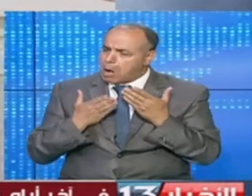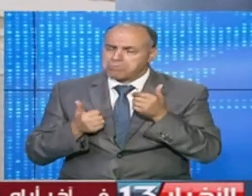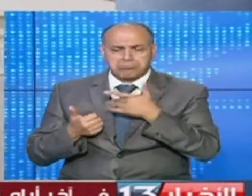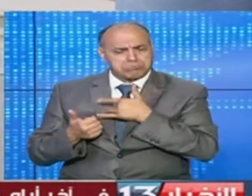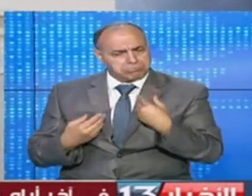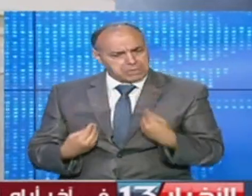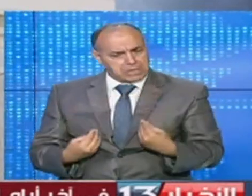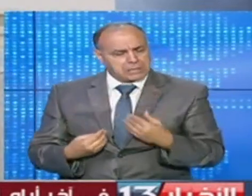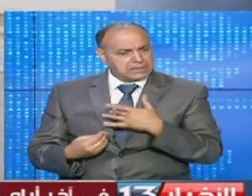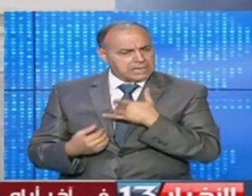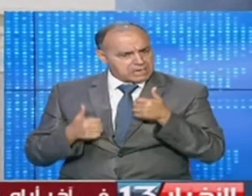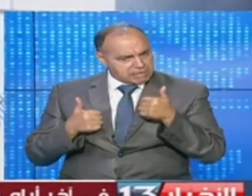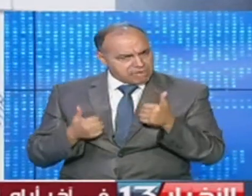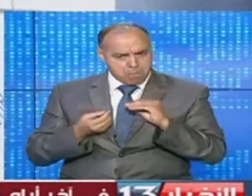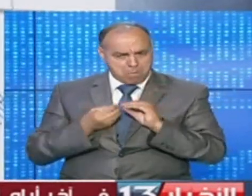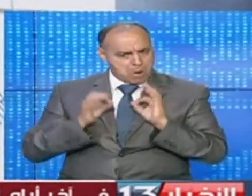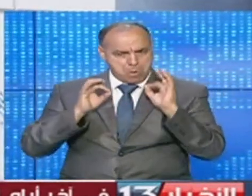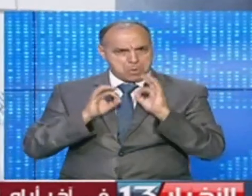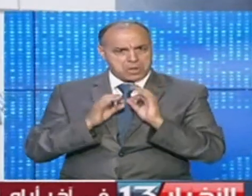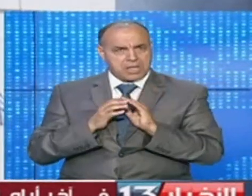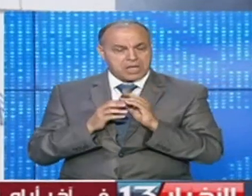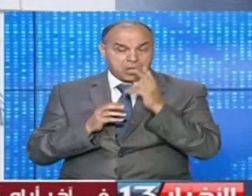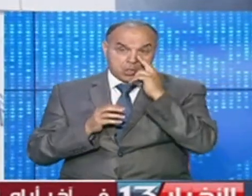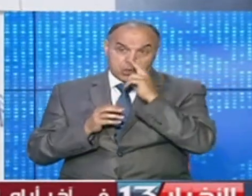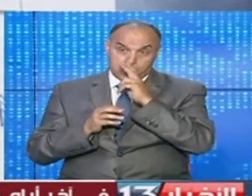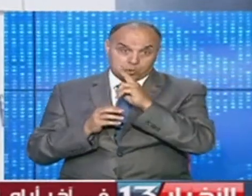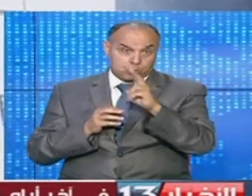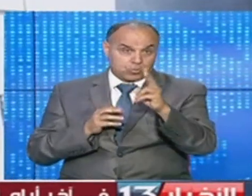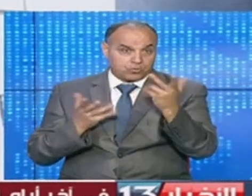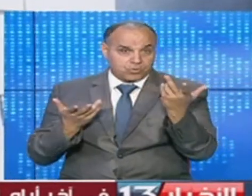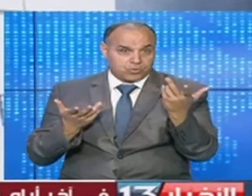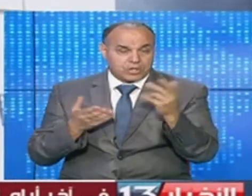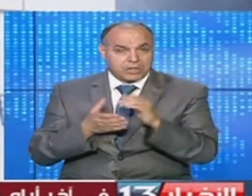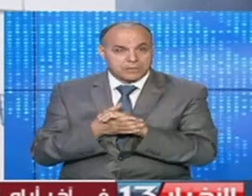ظروف صحيه راح نشوف